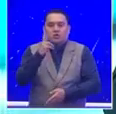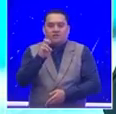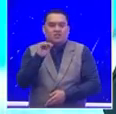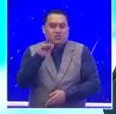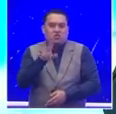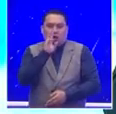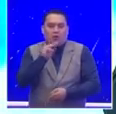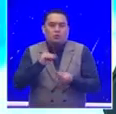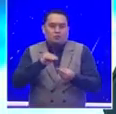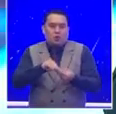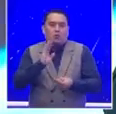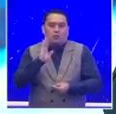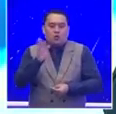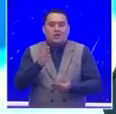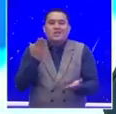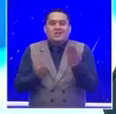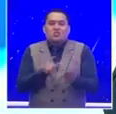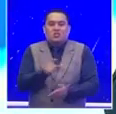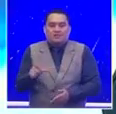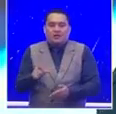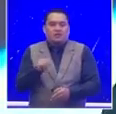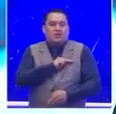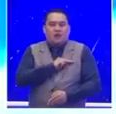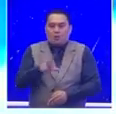тенге. Если же человек не работал,